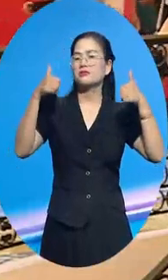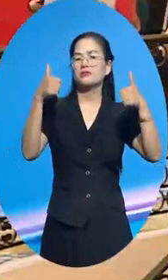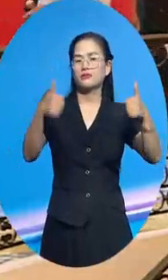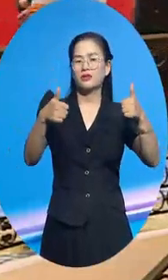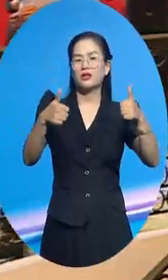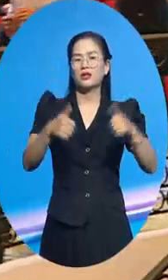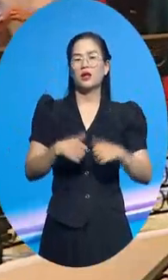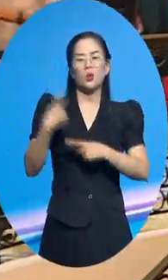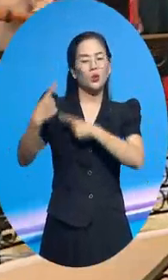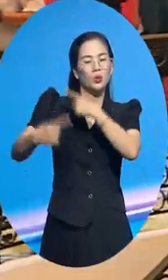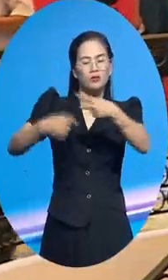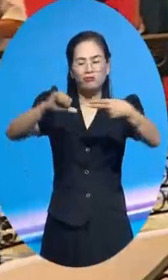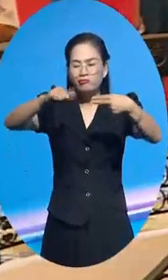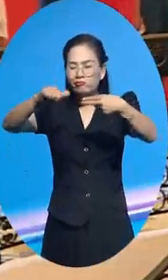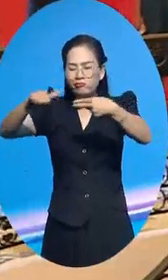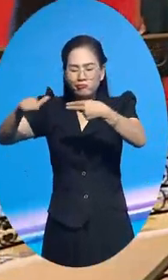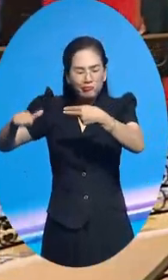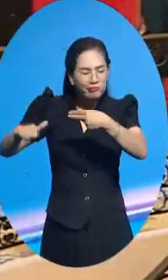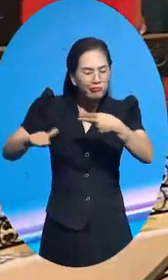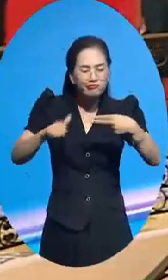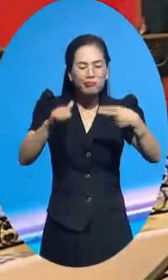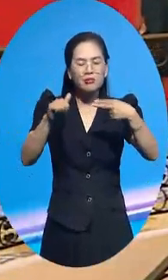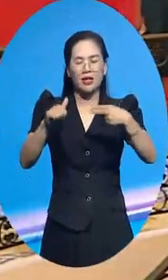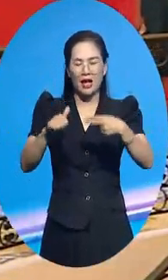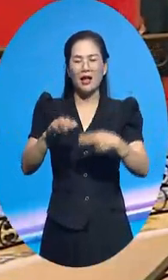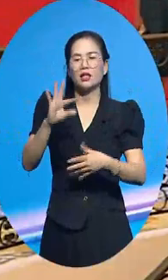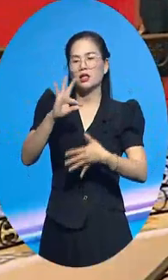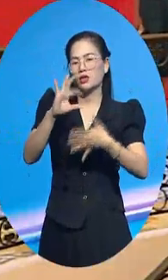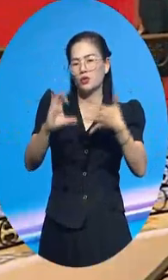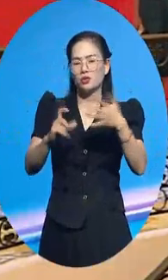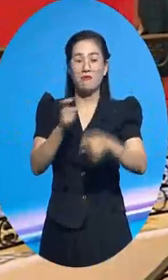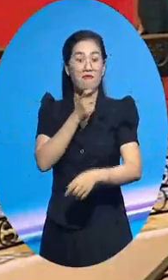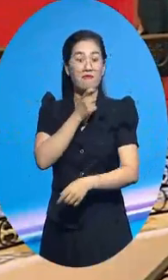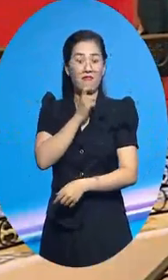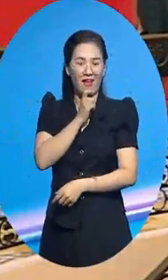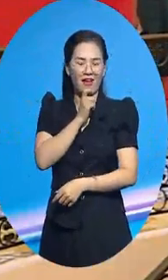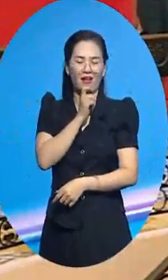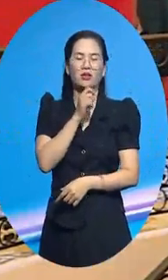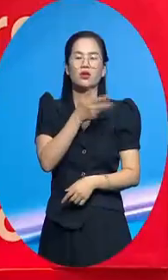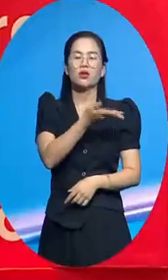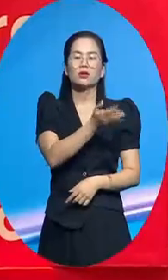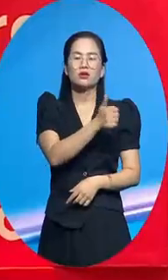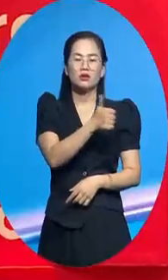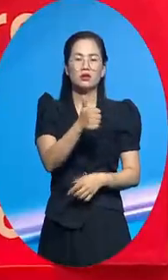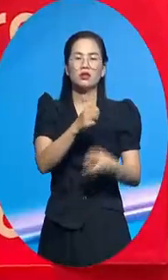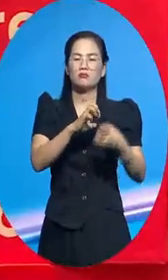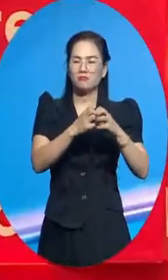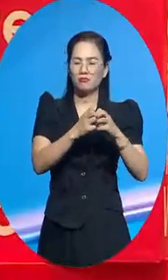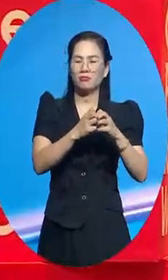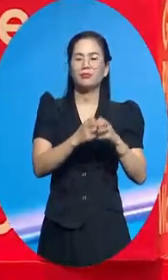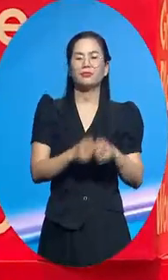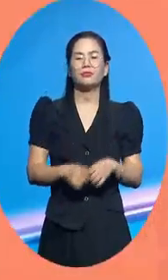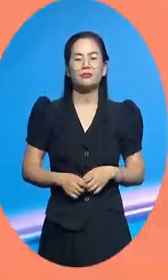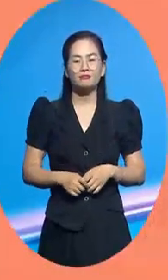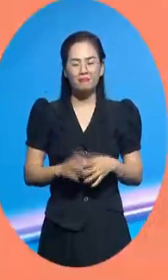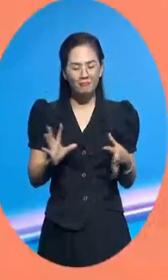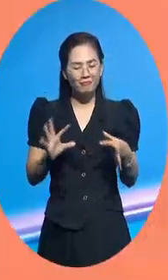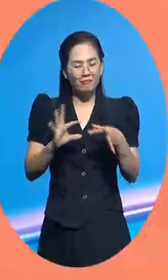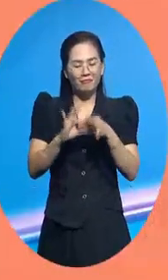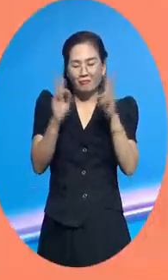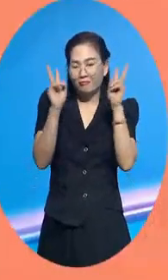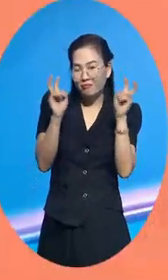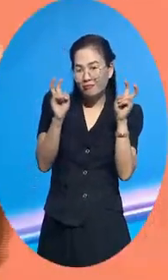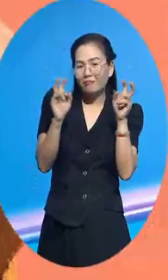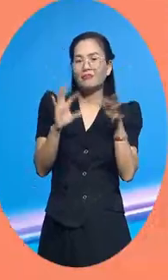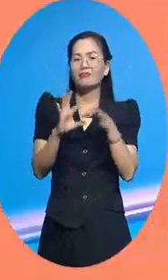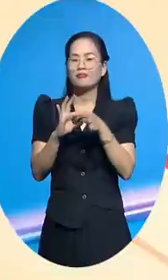trải qua một quy trình đánh giá được coi là tiêu chuẩn vàng trong lĩnh vực thương hiệu nhà tuyển dụng. Với chủ đề kết giao, kết hợp và kết